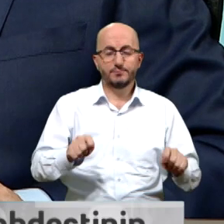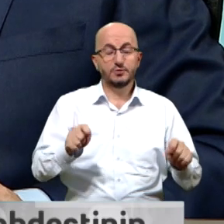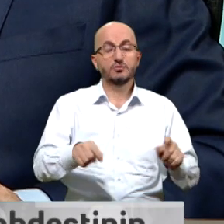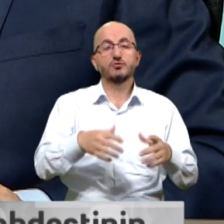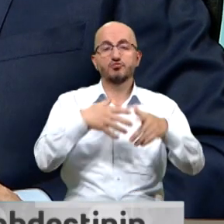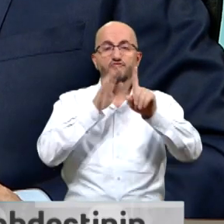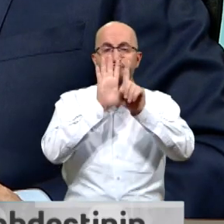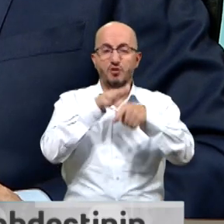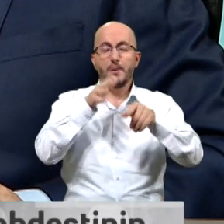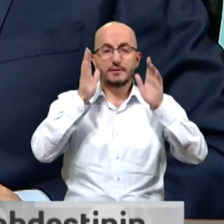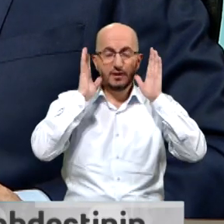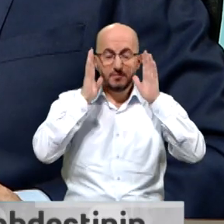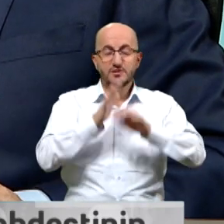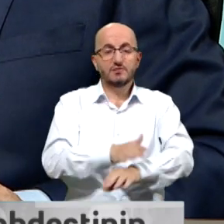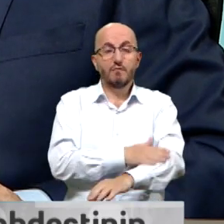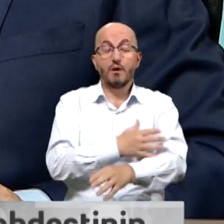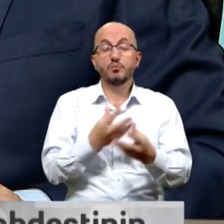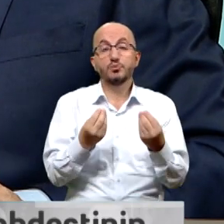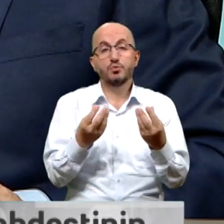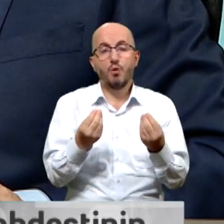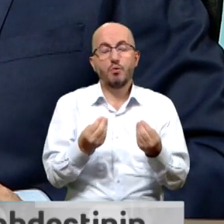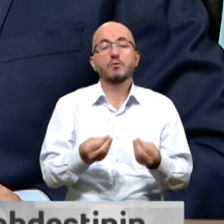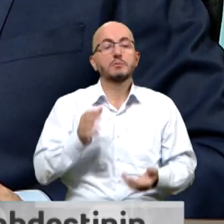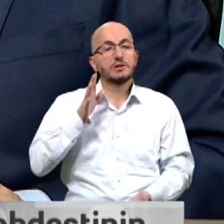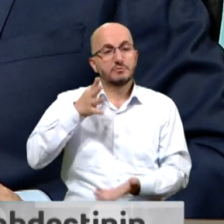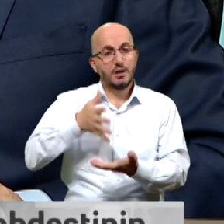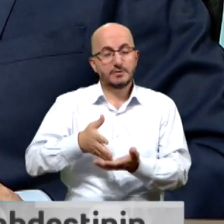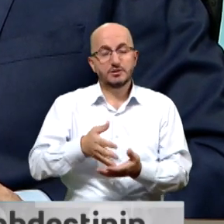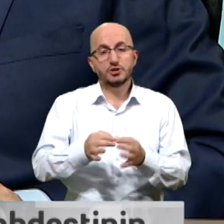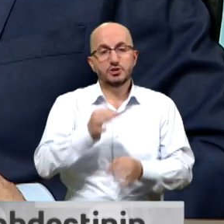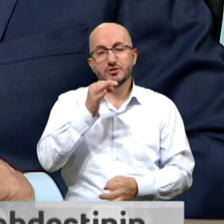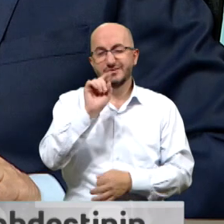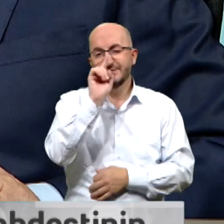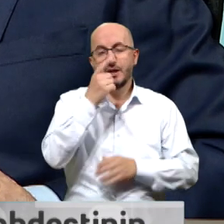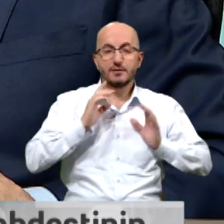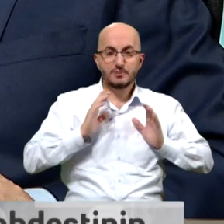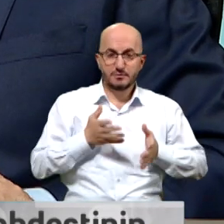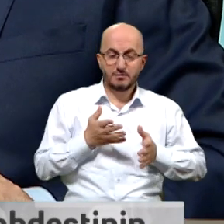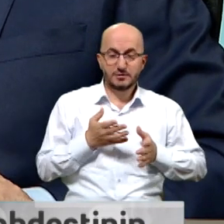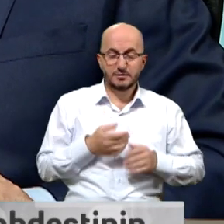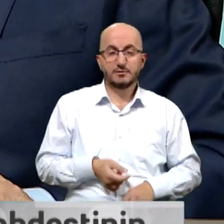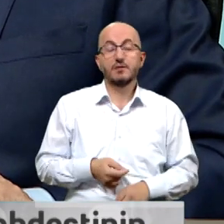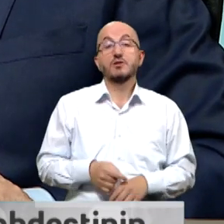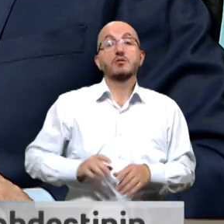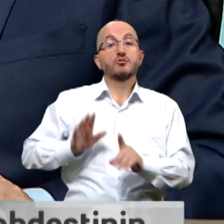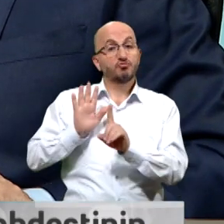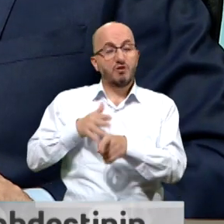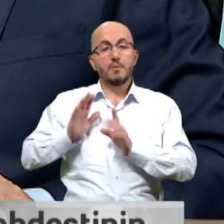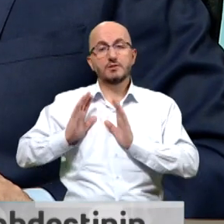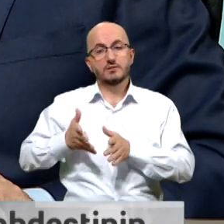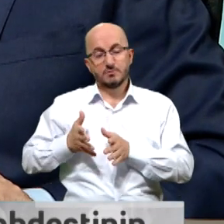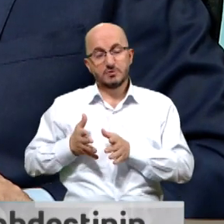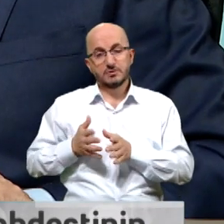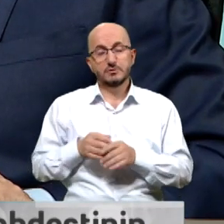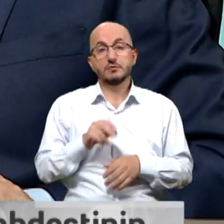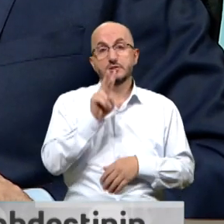Cemaatle namaz çok faziletli bir ibadettir. Kişinin münferiden kılması, cemaatle kılması,